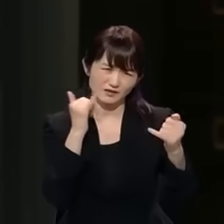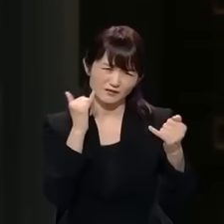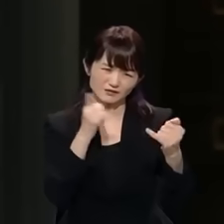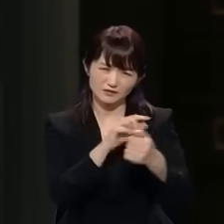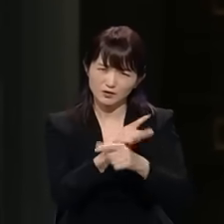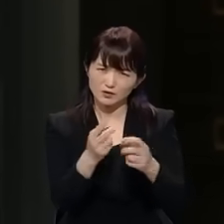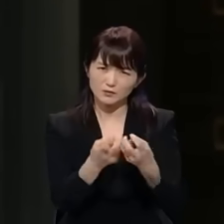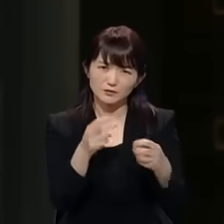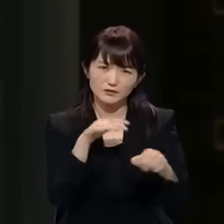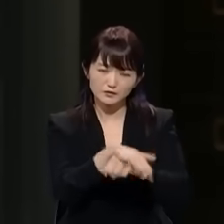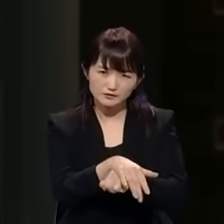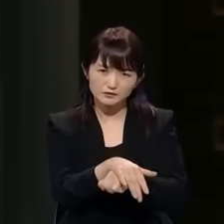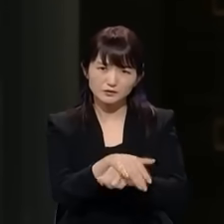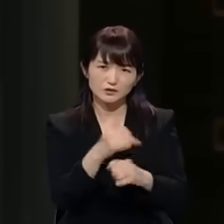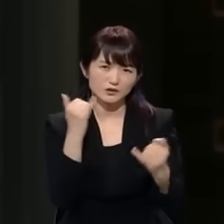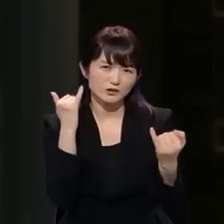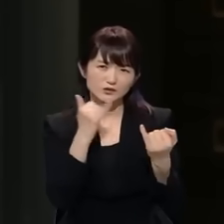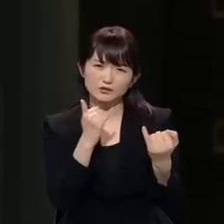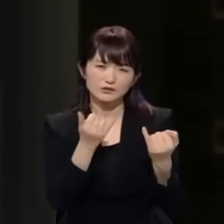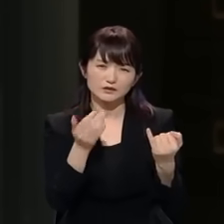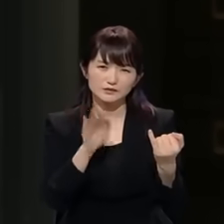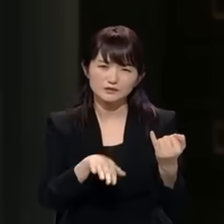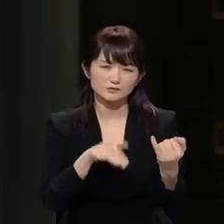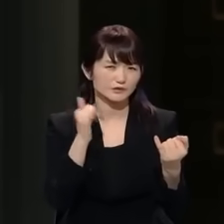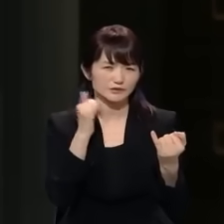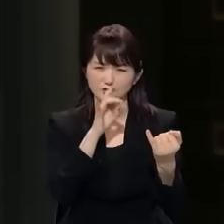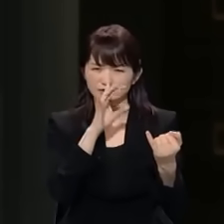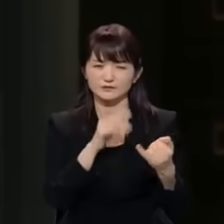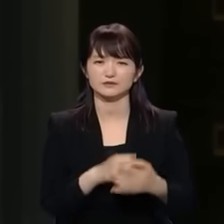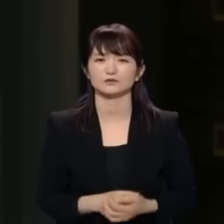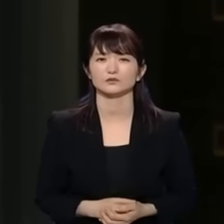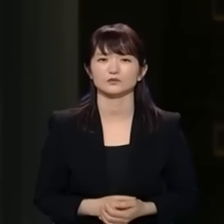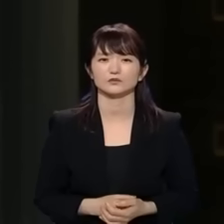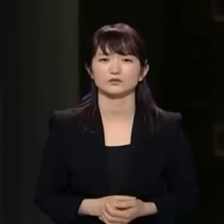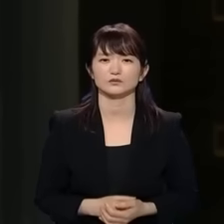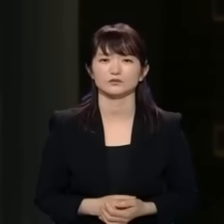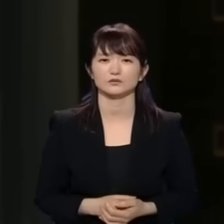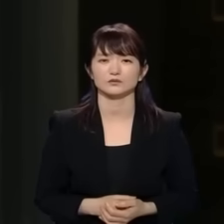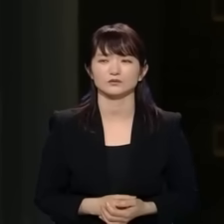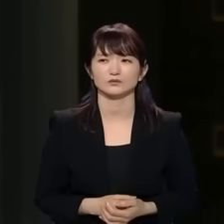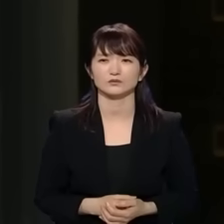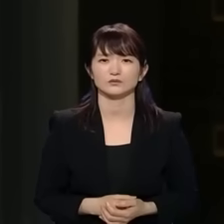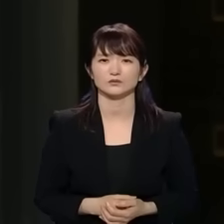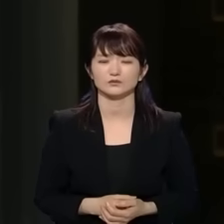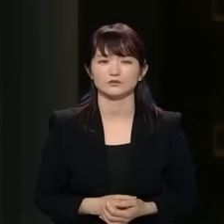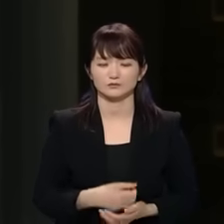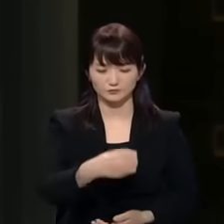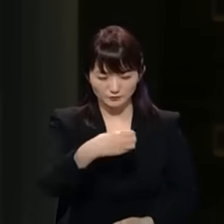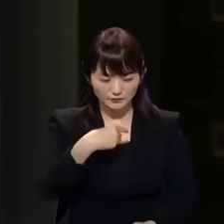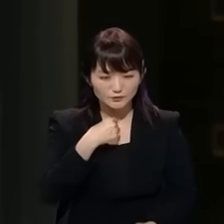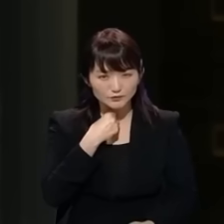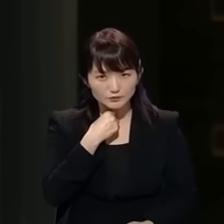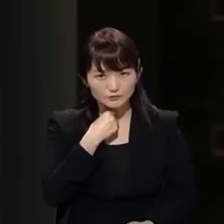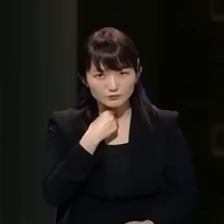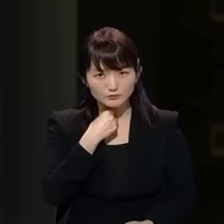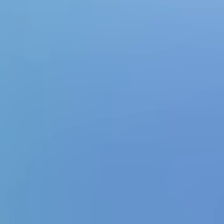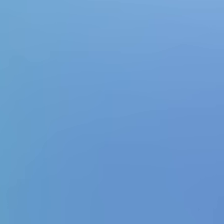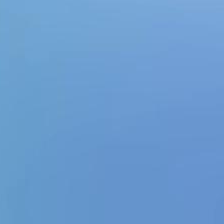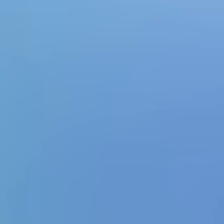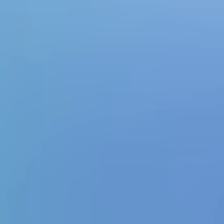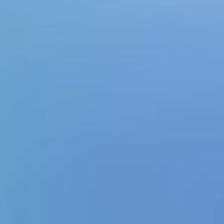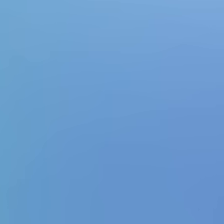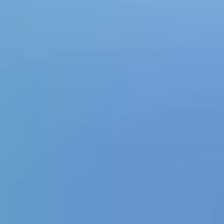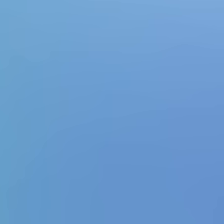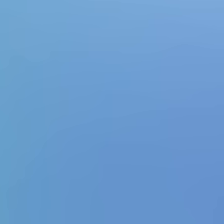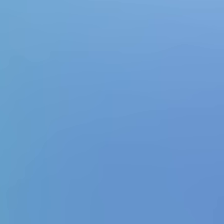다양한 루트로 접촉을 시도해봤는데 연결이 안 됐습니다. 만약에 좀 주시고 싶은 말씀이 있으면 언제든지 연락을 주세요.